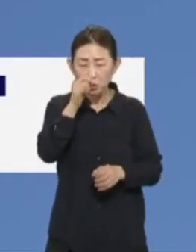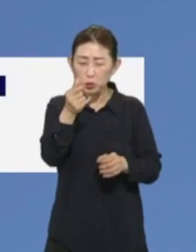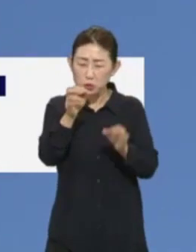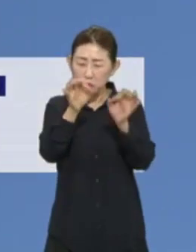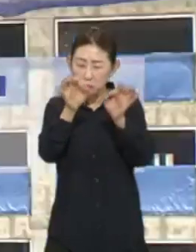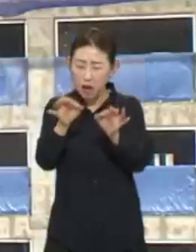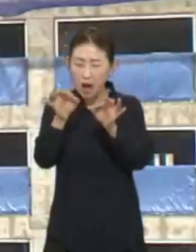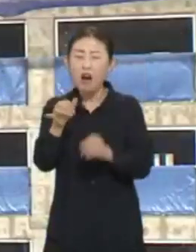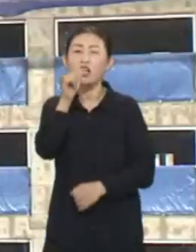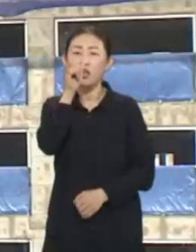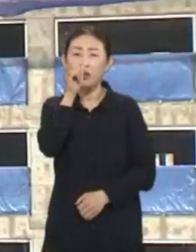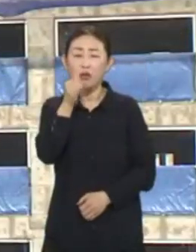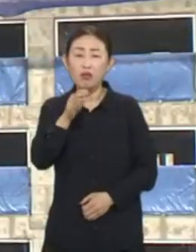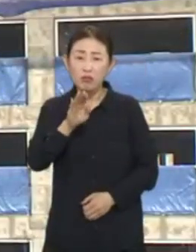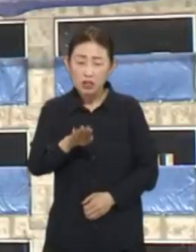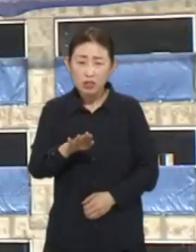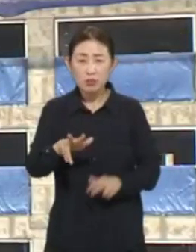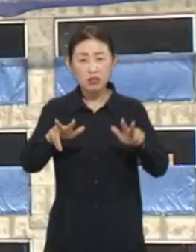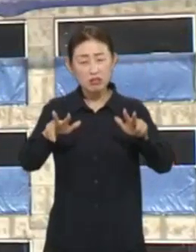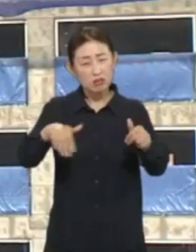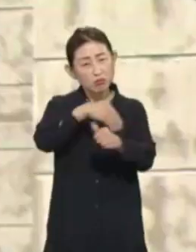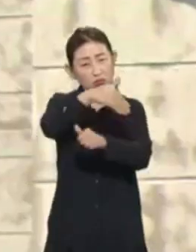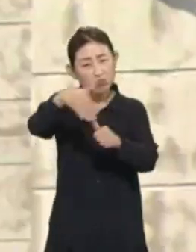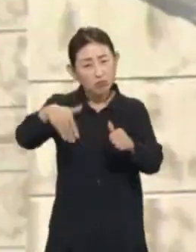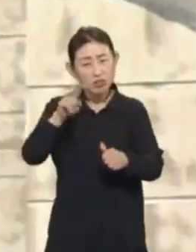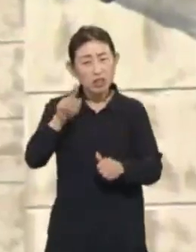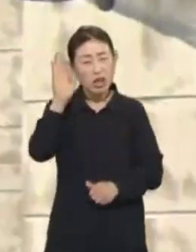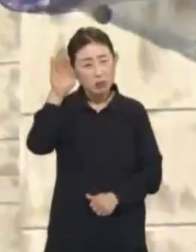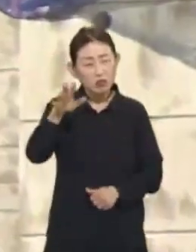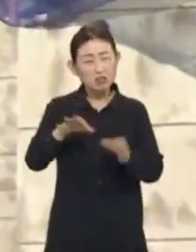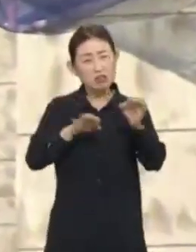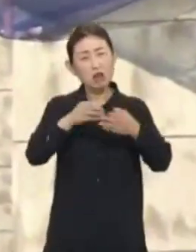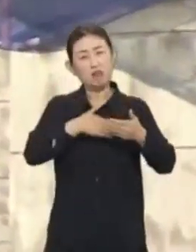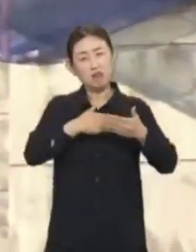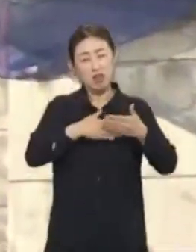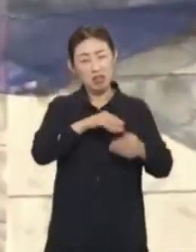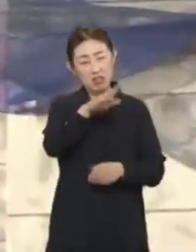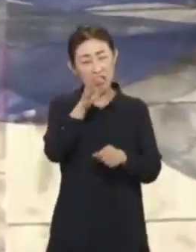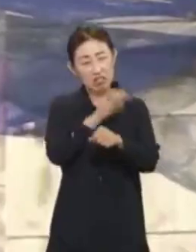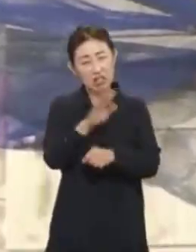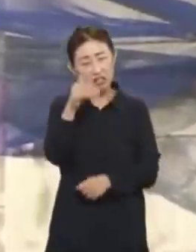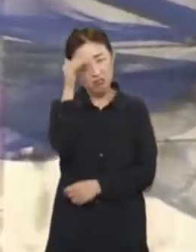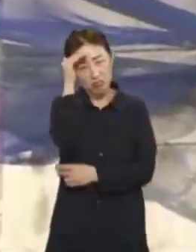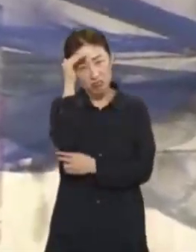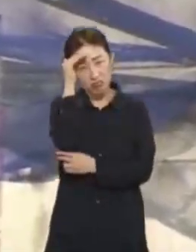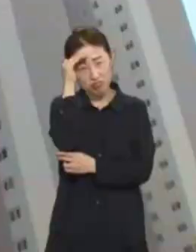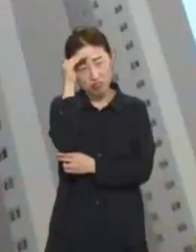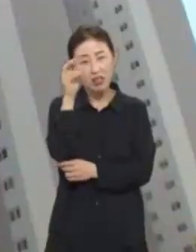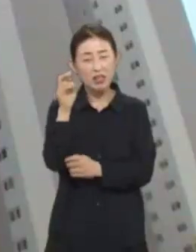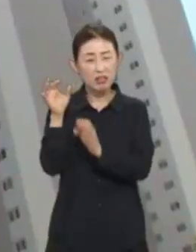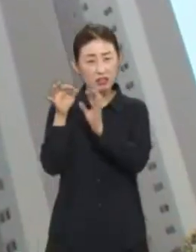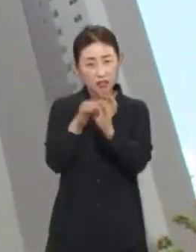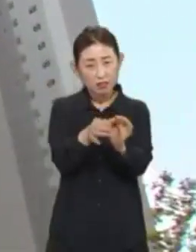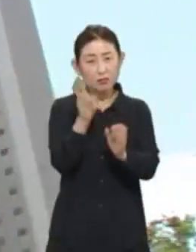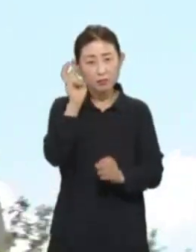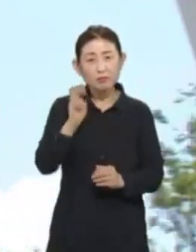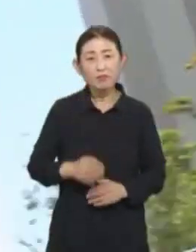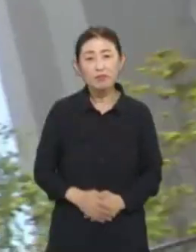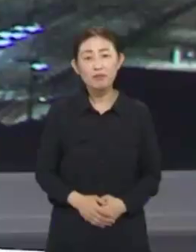하락폭이 둔화되기는 했지만 주택시장의 불확실성이 여전해 관망세가 이어질 것으로 전망했습니다.